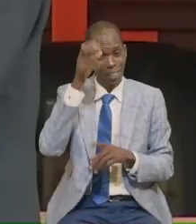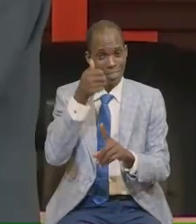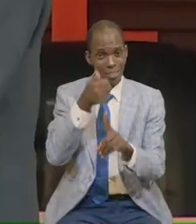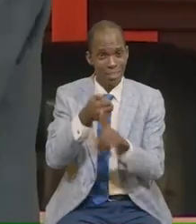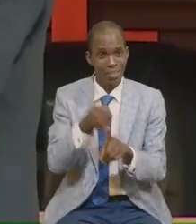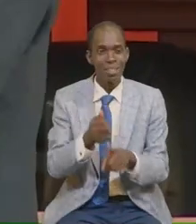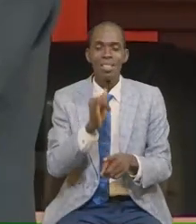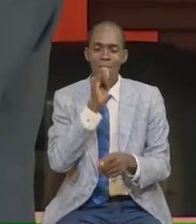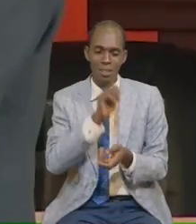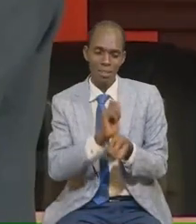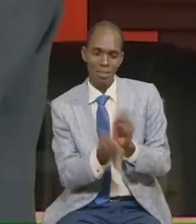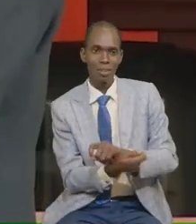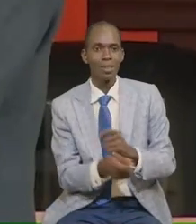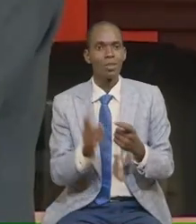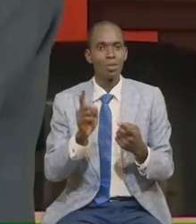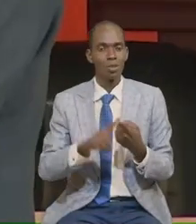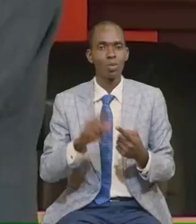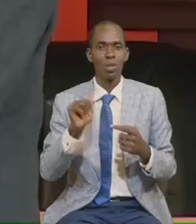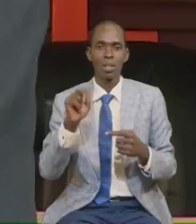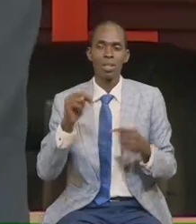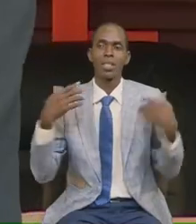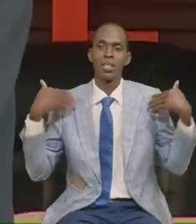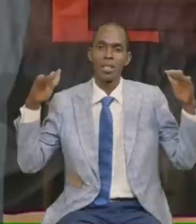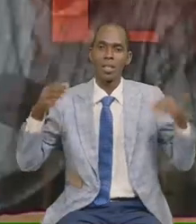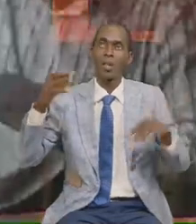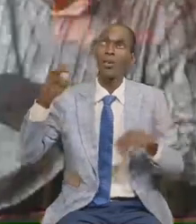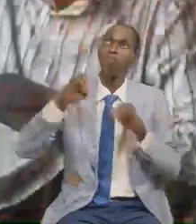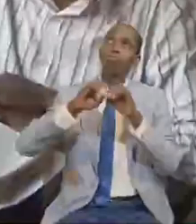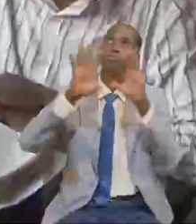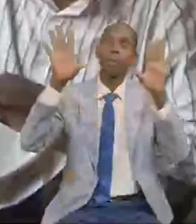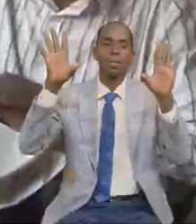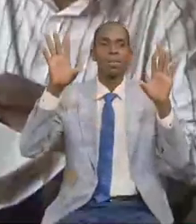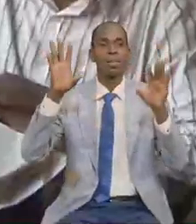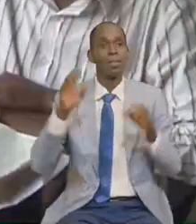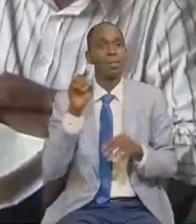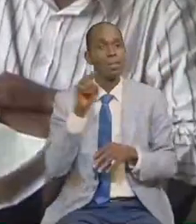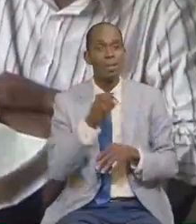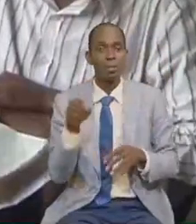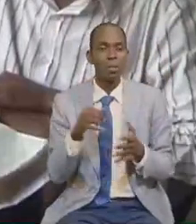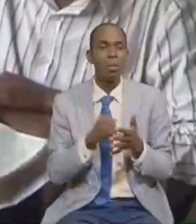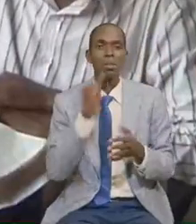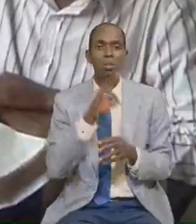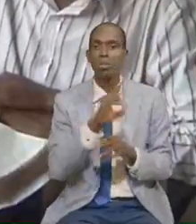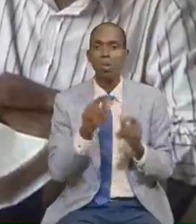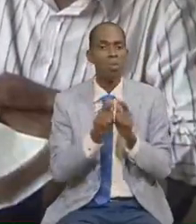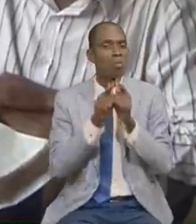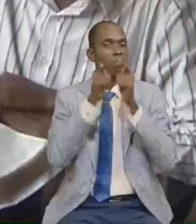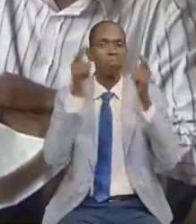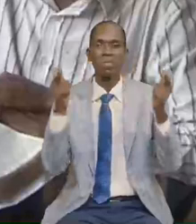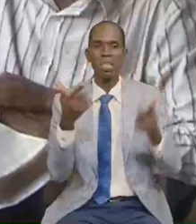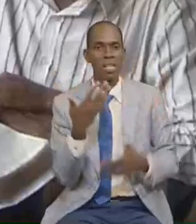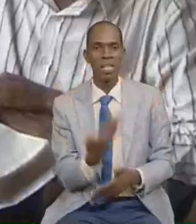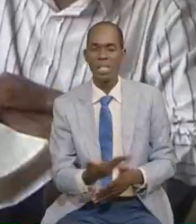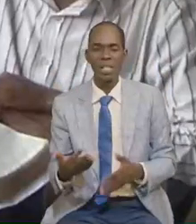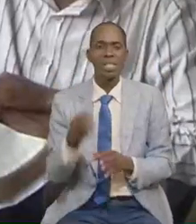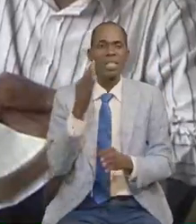lumière il n'est donc pas étrange que ces ministres aussi se déguise